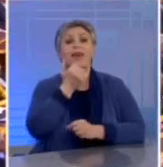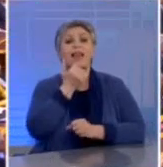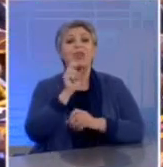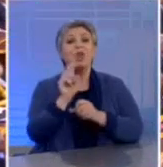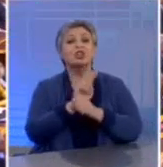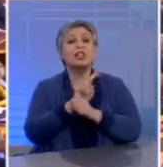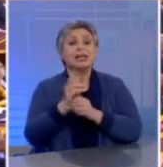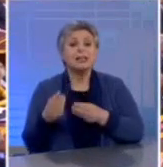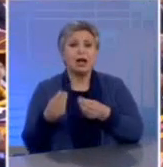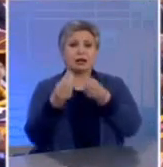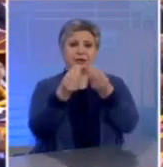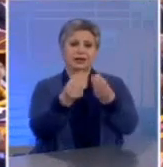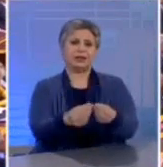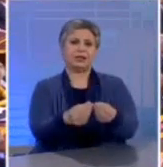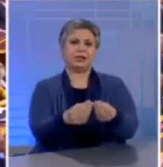Πάρ' το παρακαλώ.